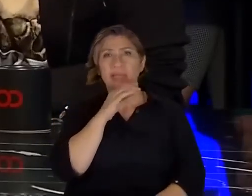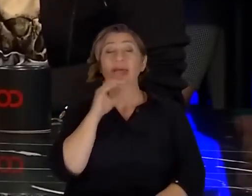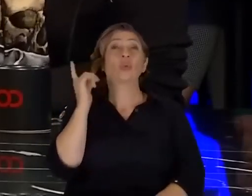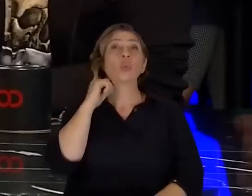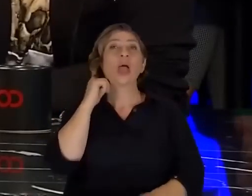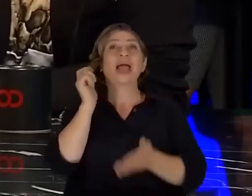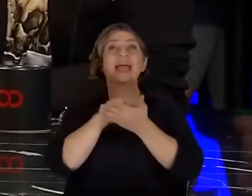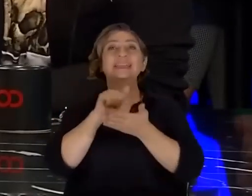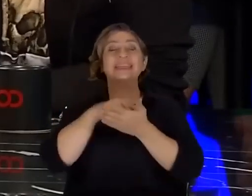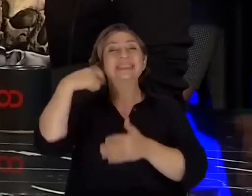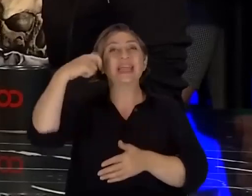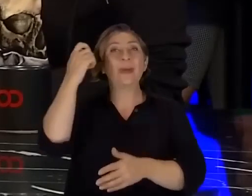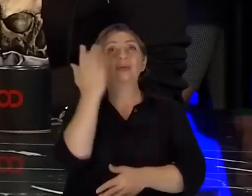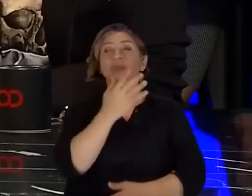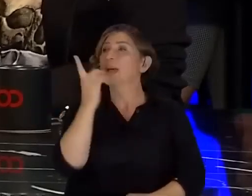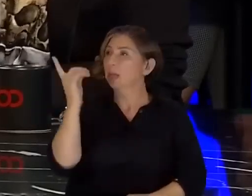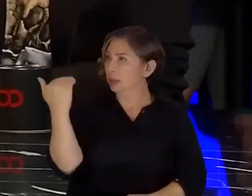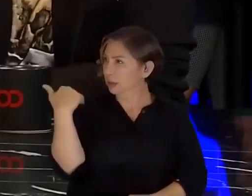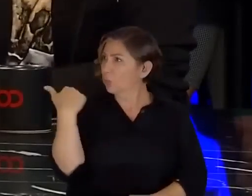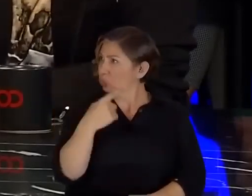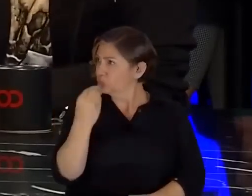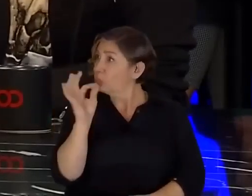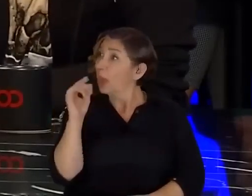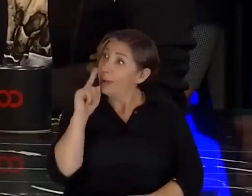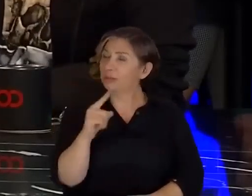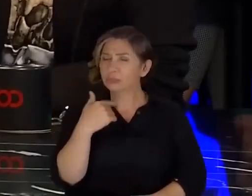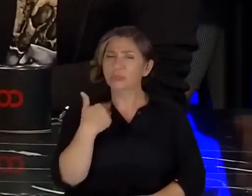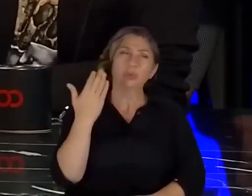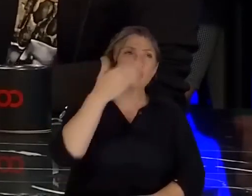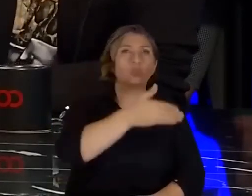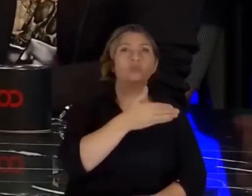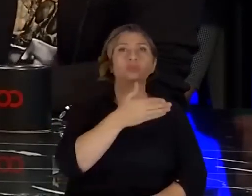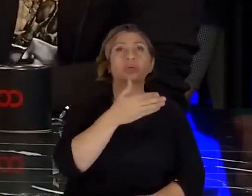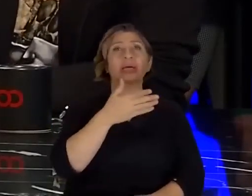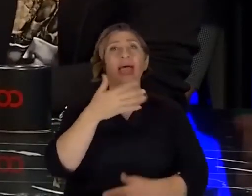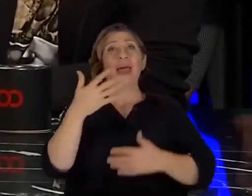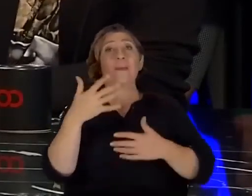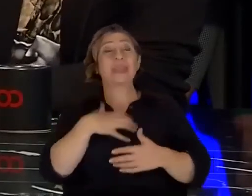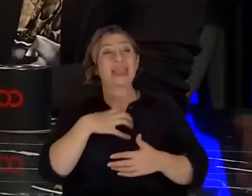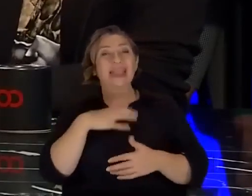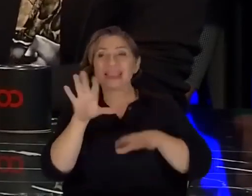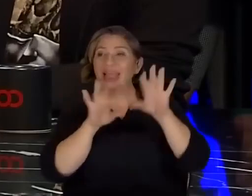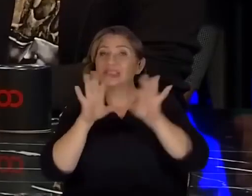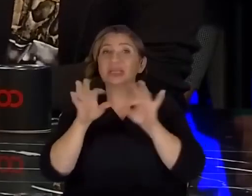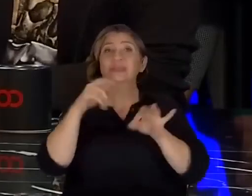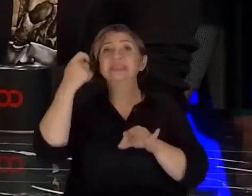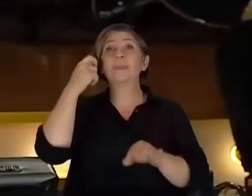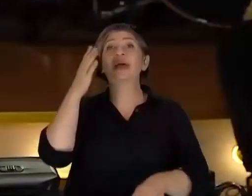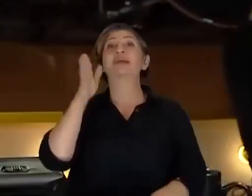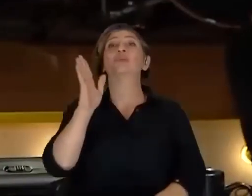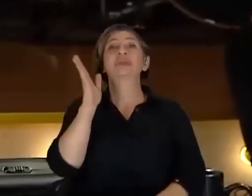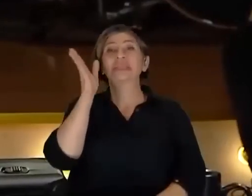kulak gazetesiyle sinemaya gidiyoruz. Yani biri gidiyor mutlaka görünle o filme gidiyoruz. Evet. Oysa biraz kendi tercihlerimizle